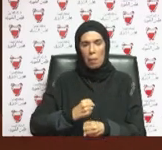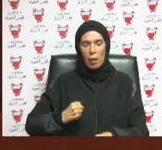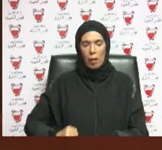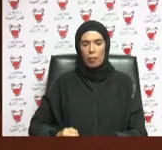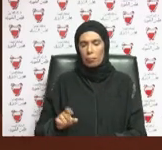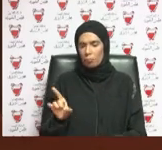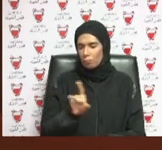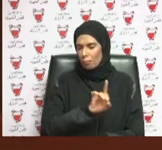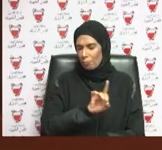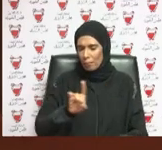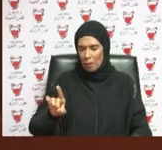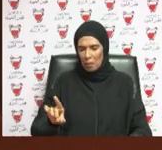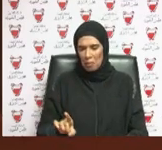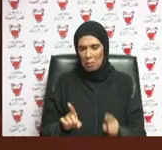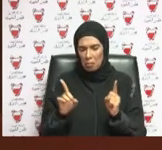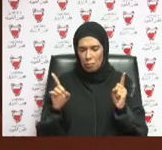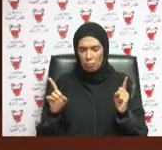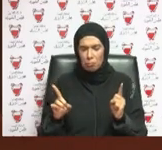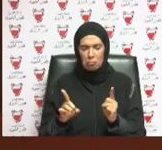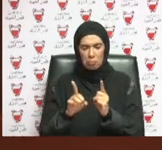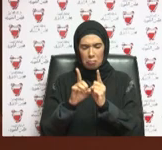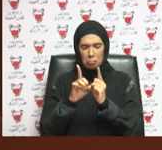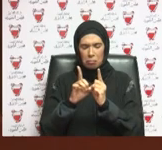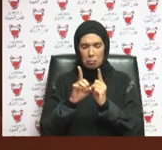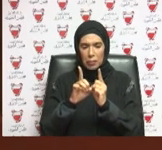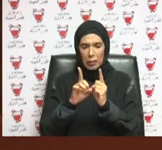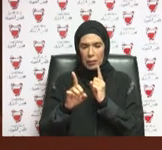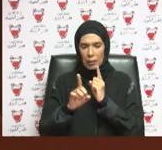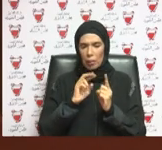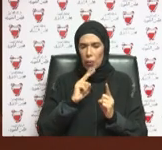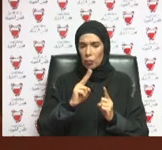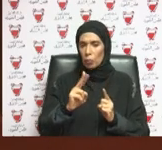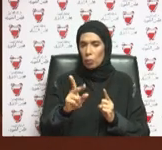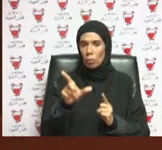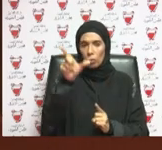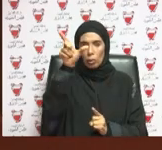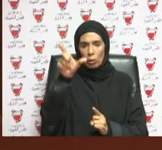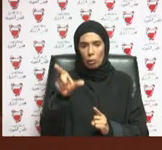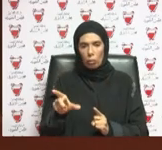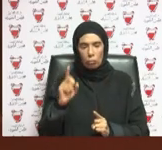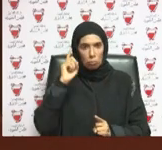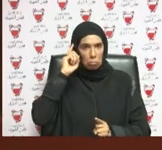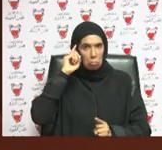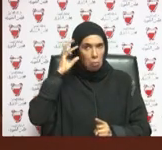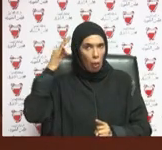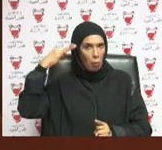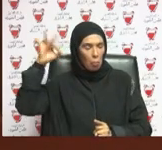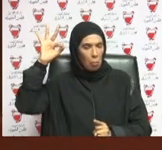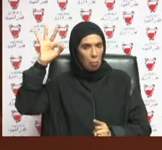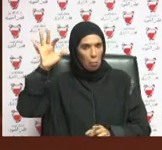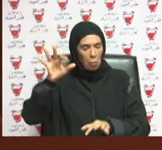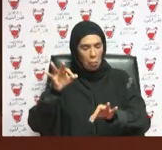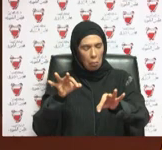يمكننا أن نختزلها في لقاء قصير نتحدث فيه عن قامة عبقرية وقيادية،